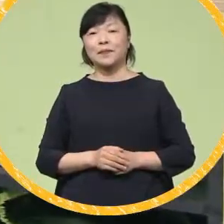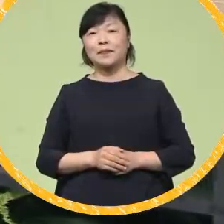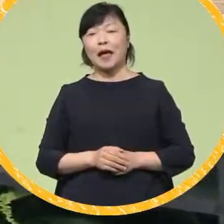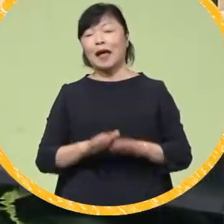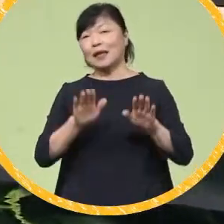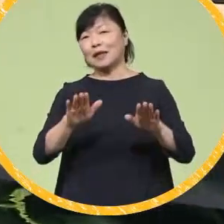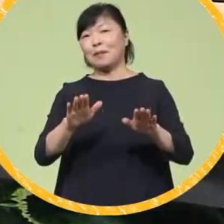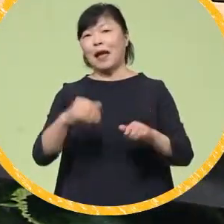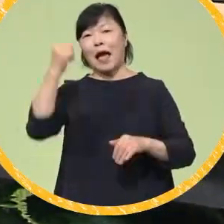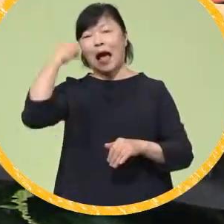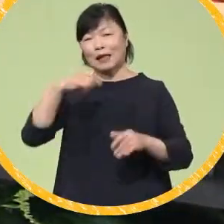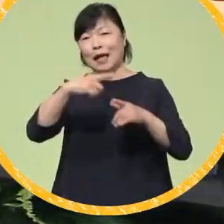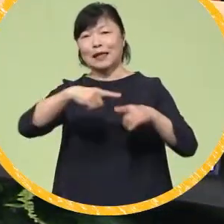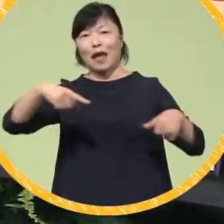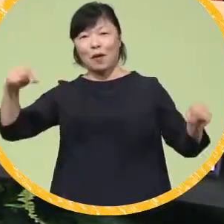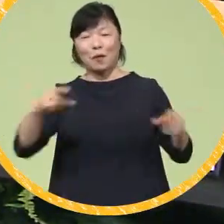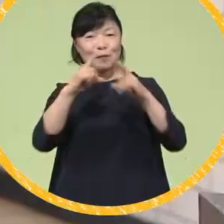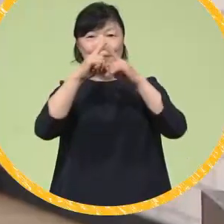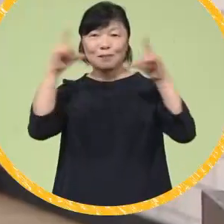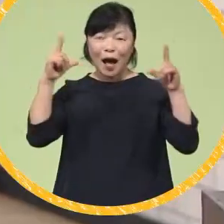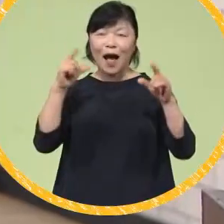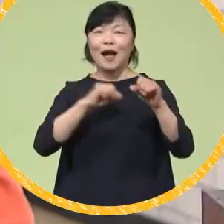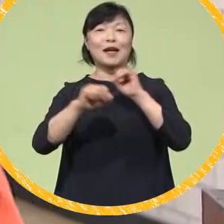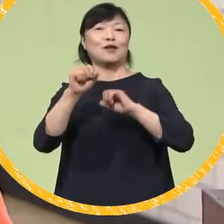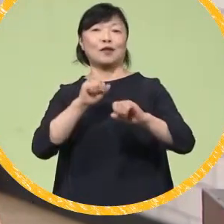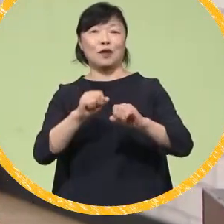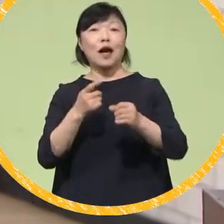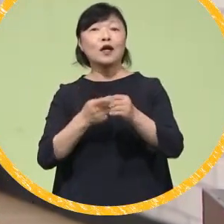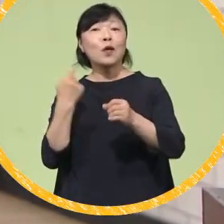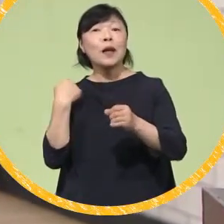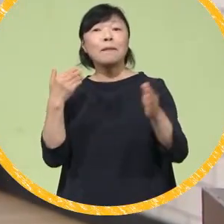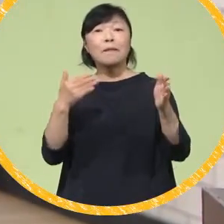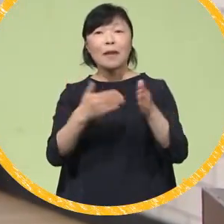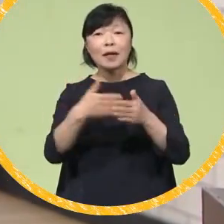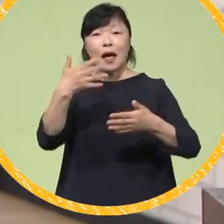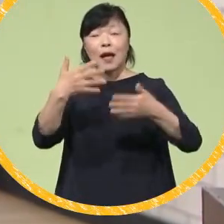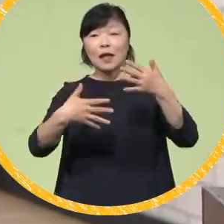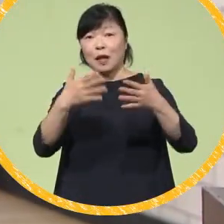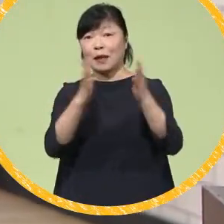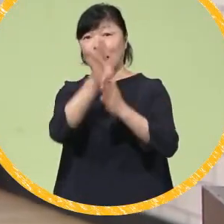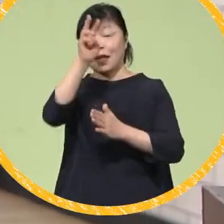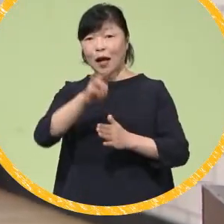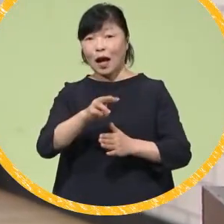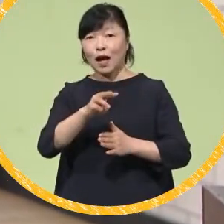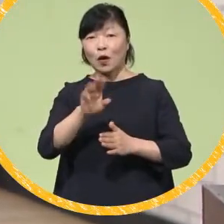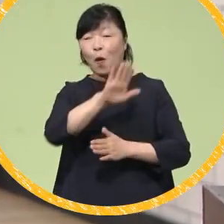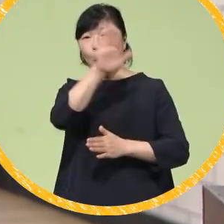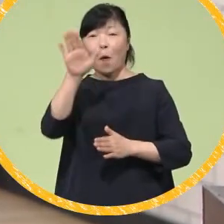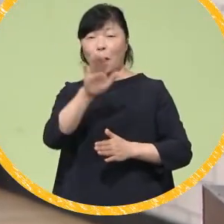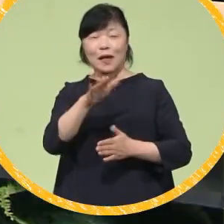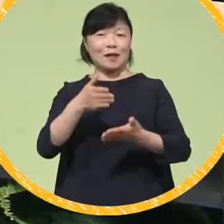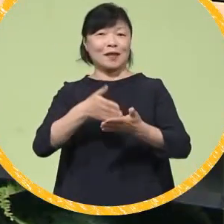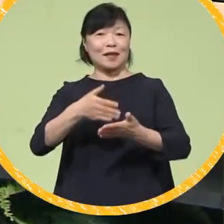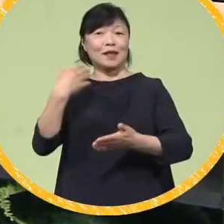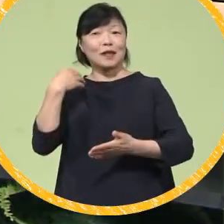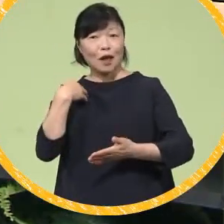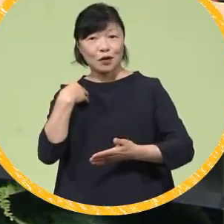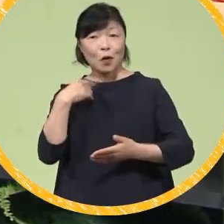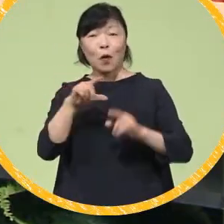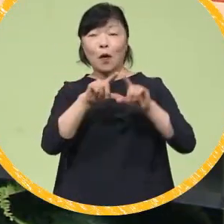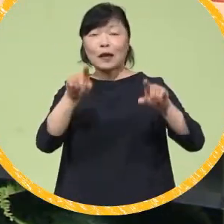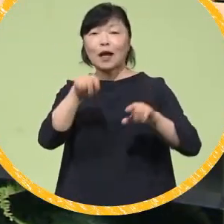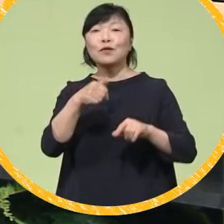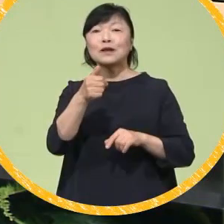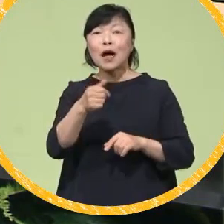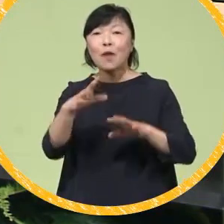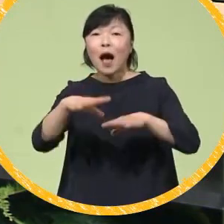いや今や朝全国区でね、いえいえいえいえ、ご活躍中ですけど、去年まで TVK のお天気キャスターとしてご活躍中だったんです、はい、平野君初めて。 僕ね初